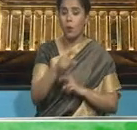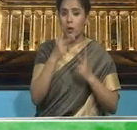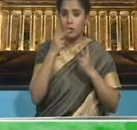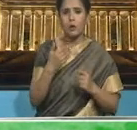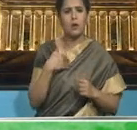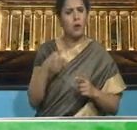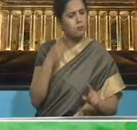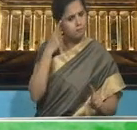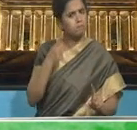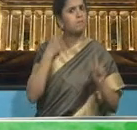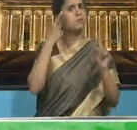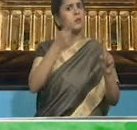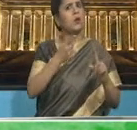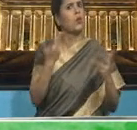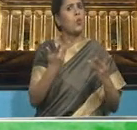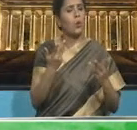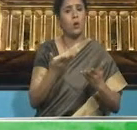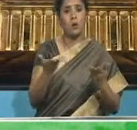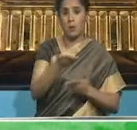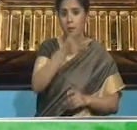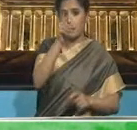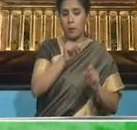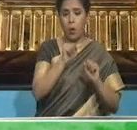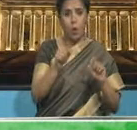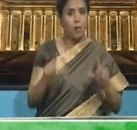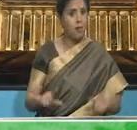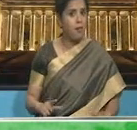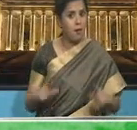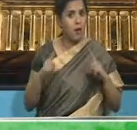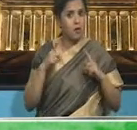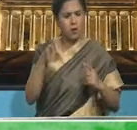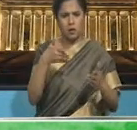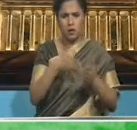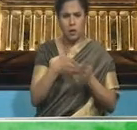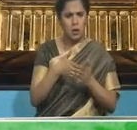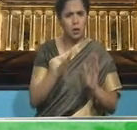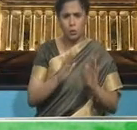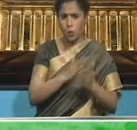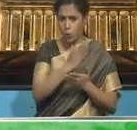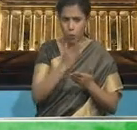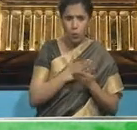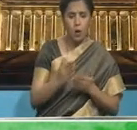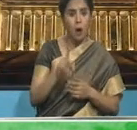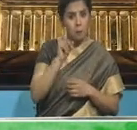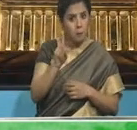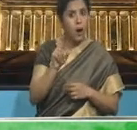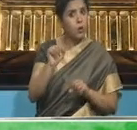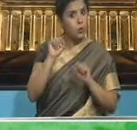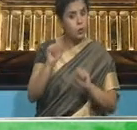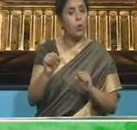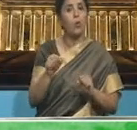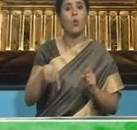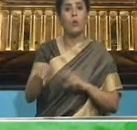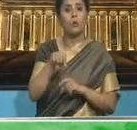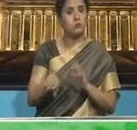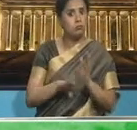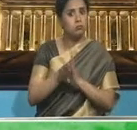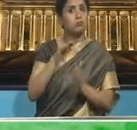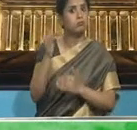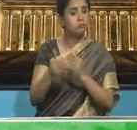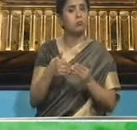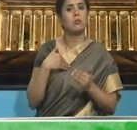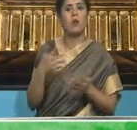हमारा उद्देश्य न केवल उन लोगों के जीवन की बाधाओं को दूर करना और उनके विकास में मदद